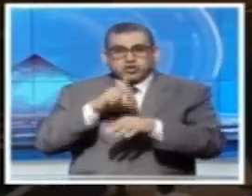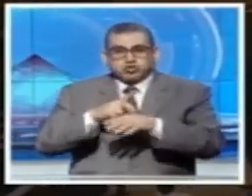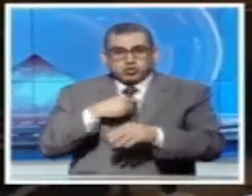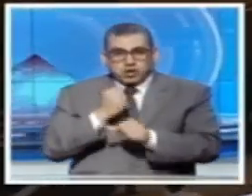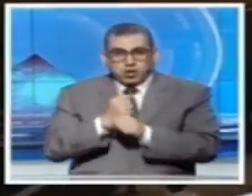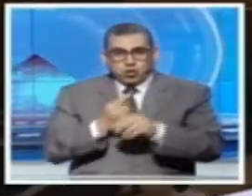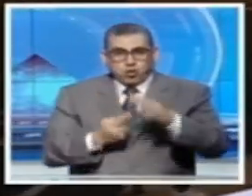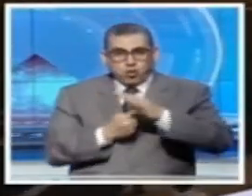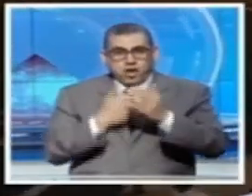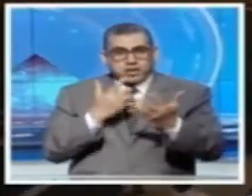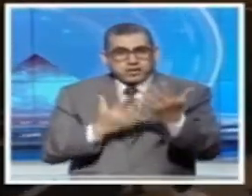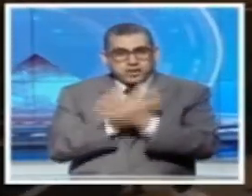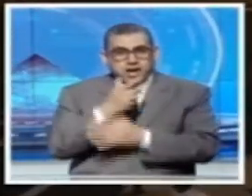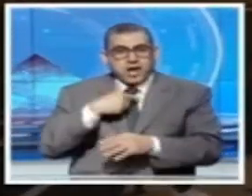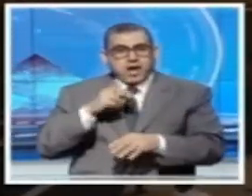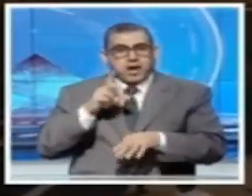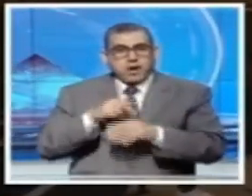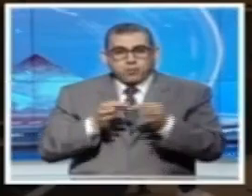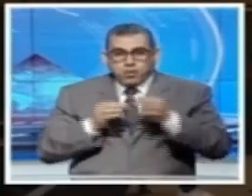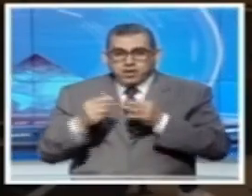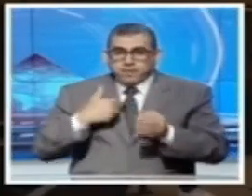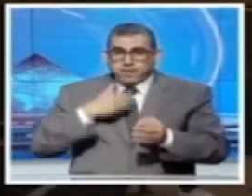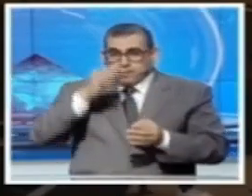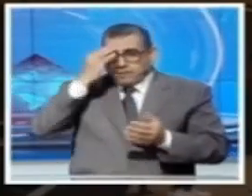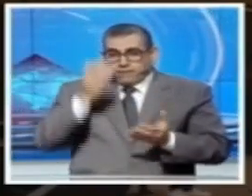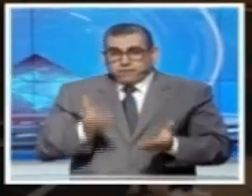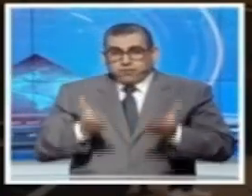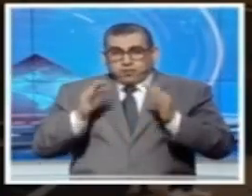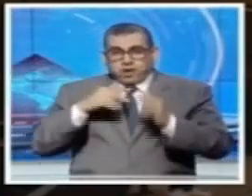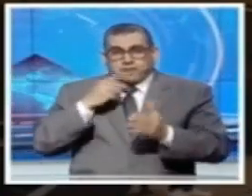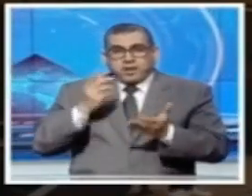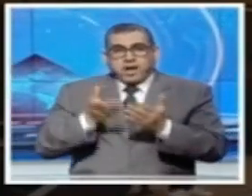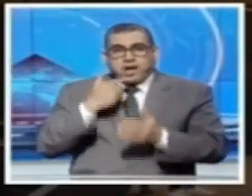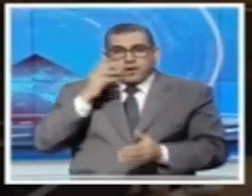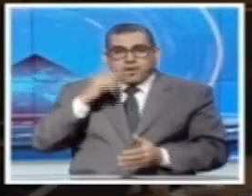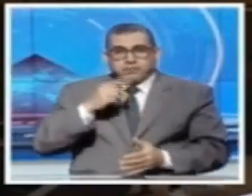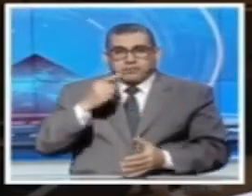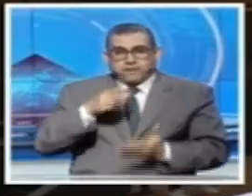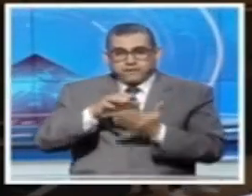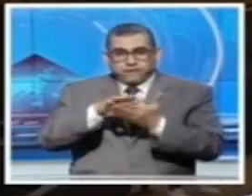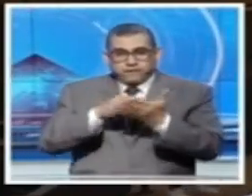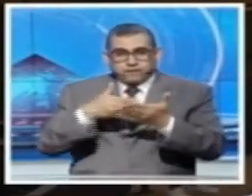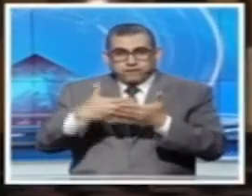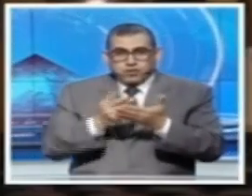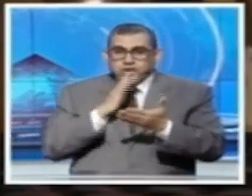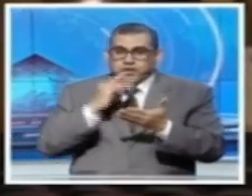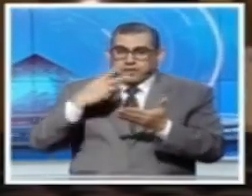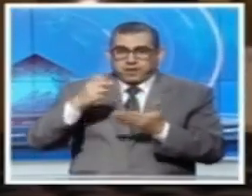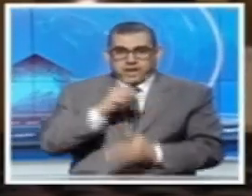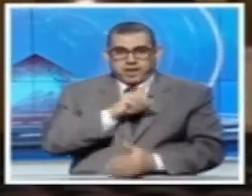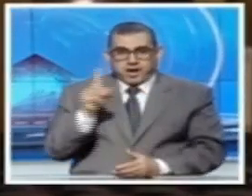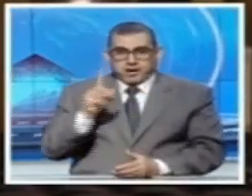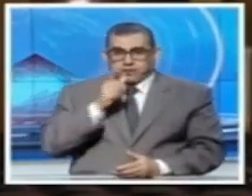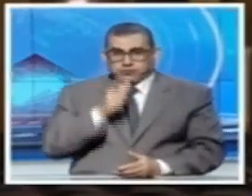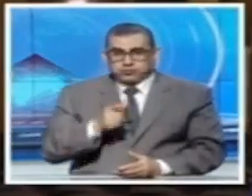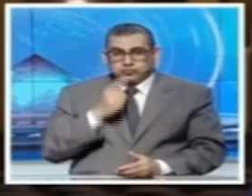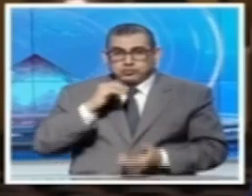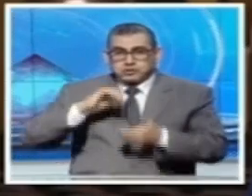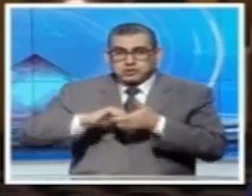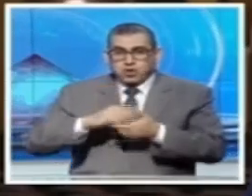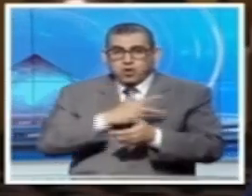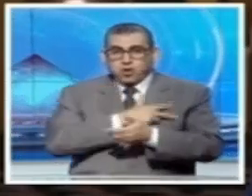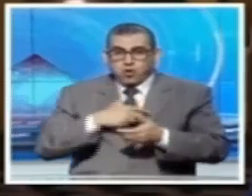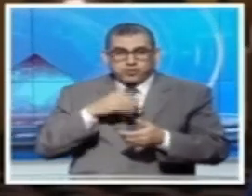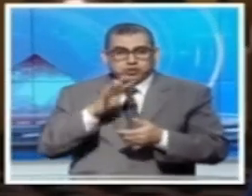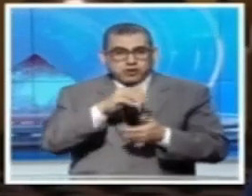خريج تجارة او خريج هندسة ليس من حق احد ان يفرض على فاتورتي دمغة طبية. تفعيل الاتصال الحكومي والاتصال الجماهيري